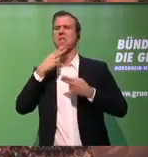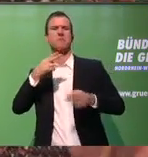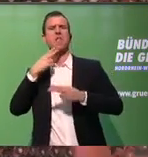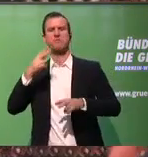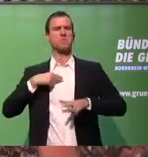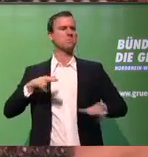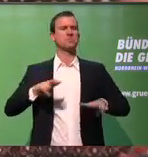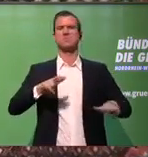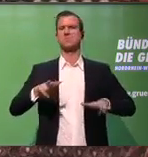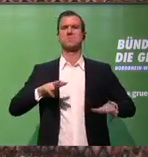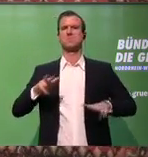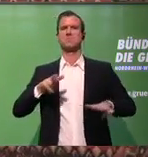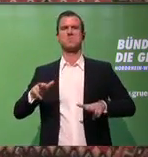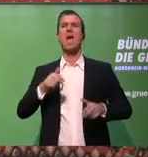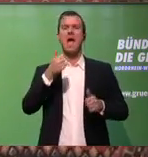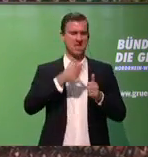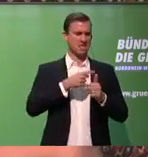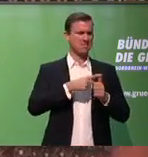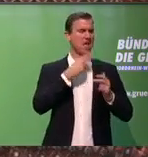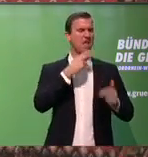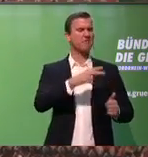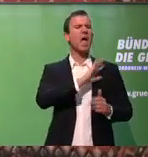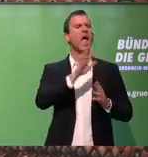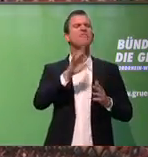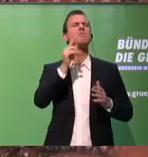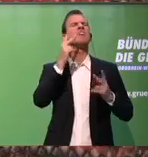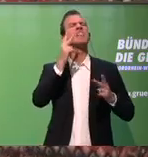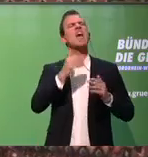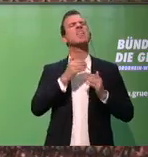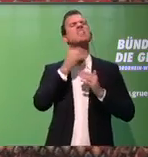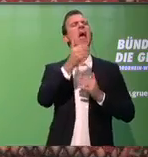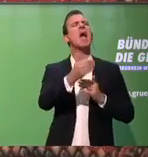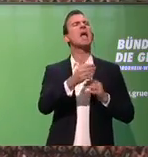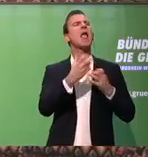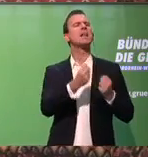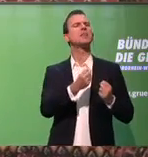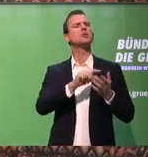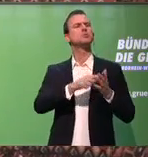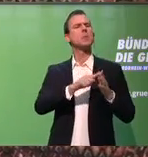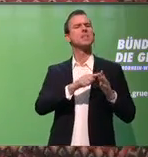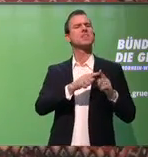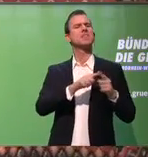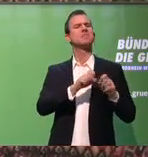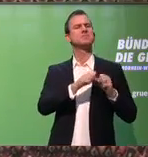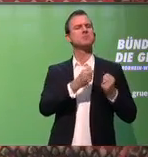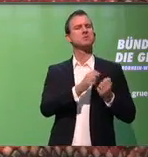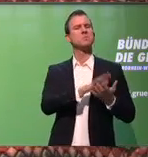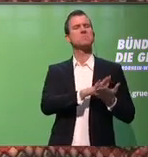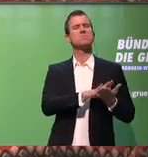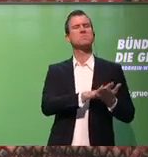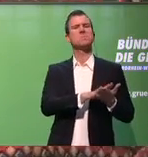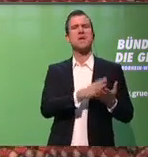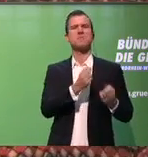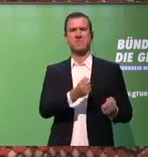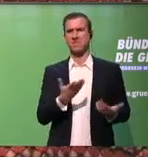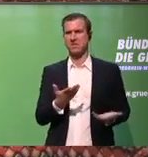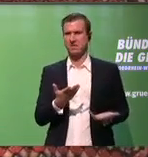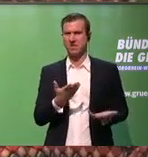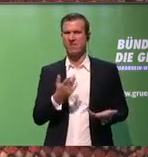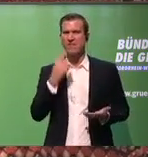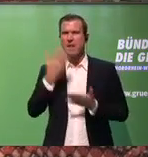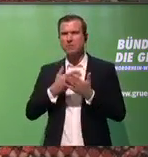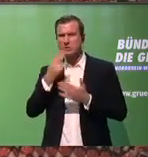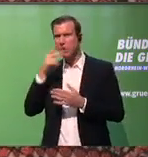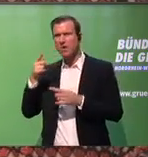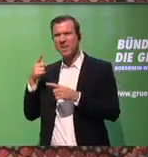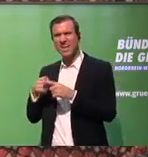zu geben. Das eine heißt nachhaltige Schuldensituation in den Ländern. Wenn man sich das in Griechenland anguckt,